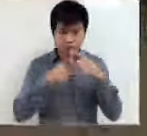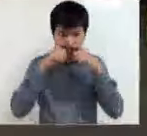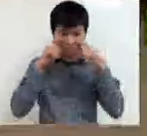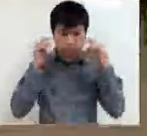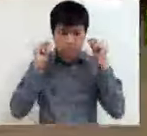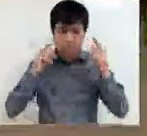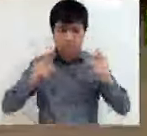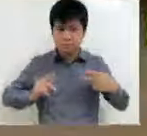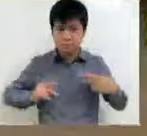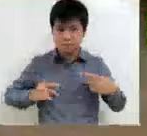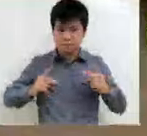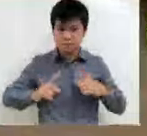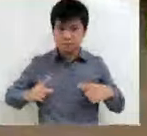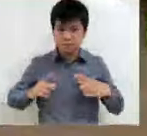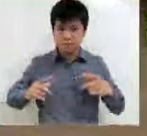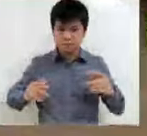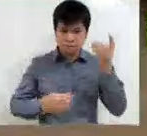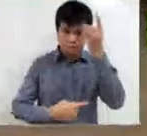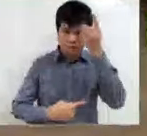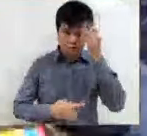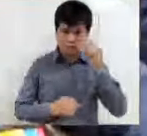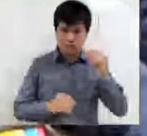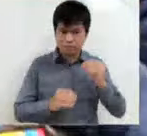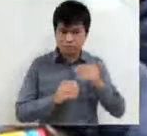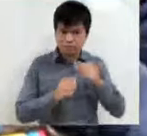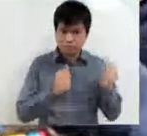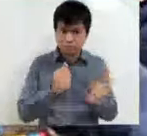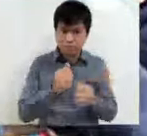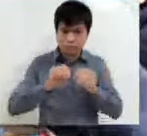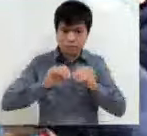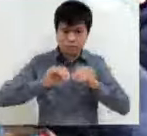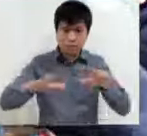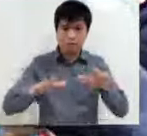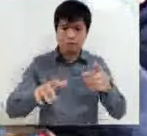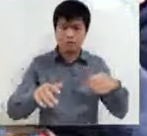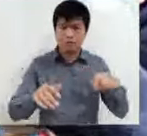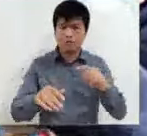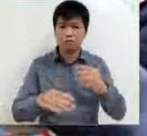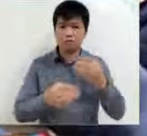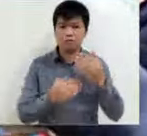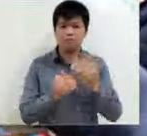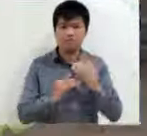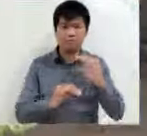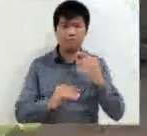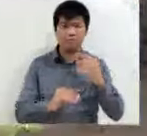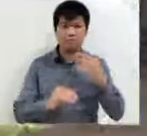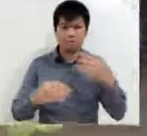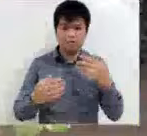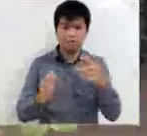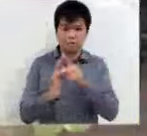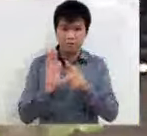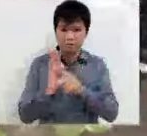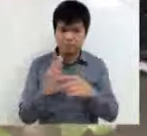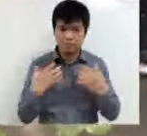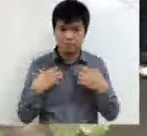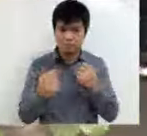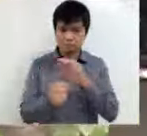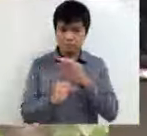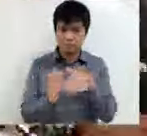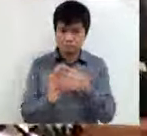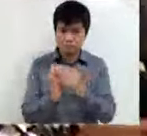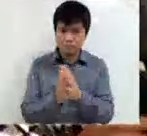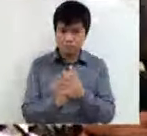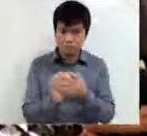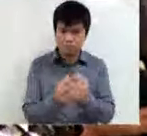Ports Authority nagbaba ng utos sa mga kawani nito para sundin ang minimum health standards. Kasama dyan ang paghuhugas ng kamay, physical